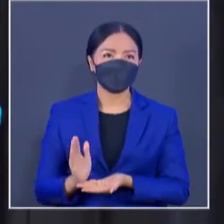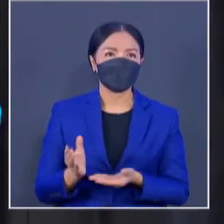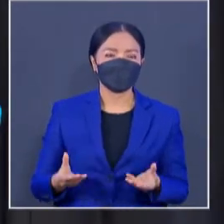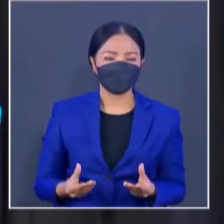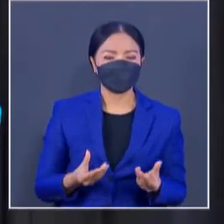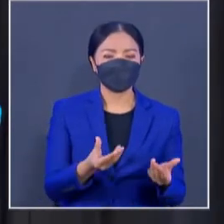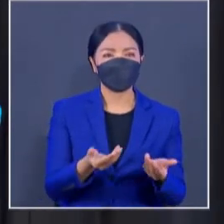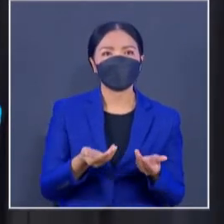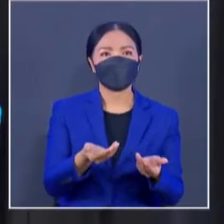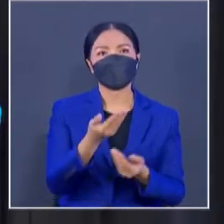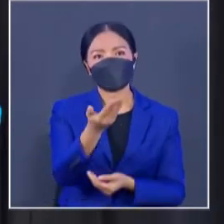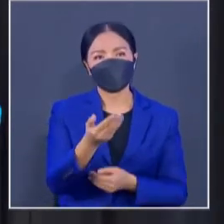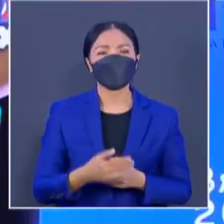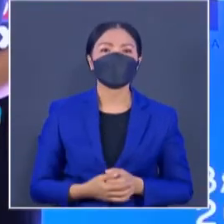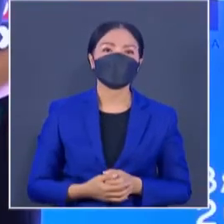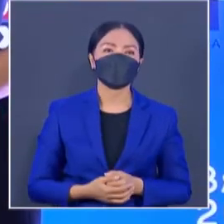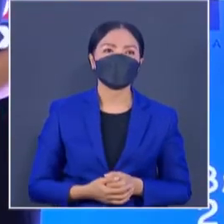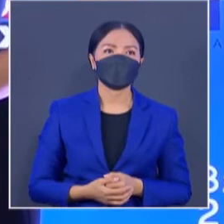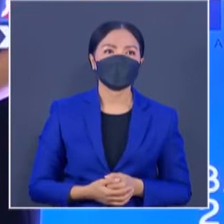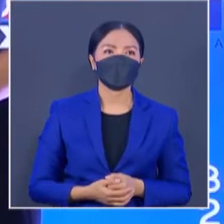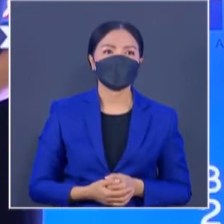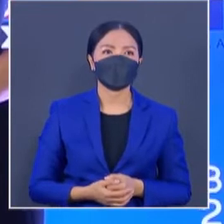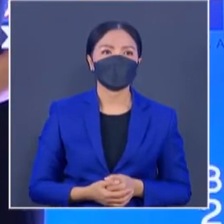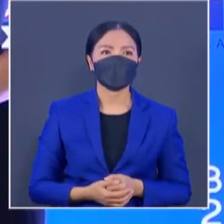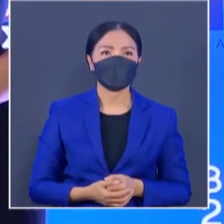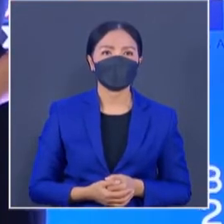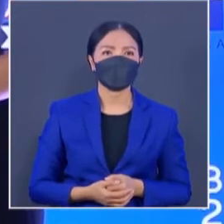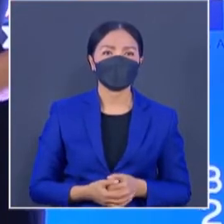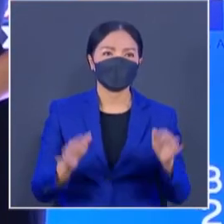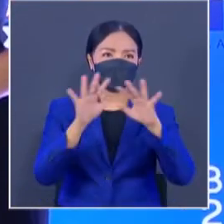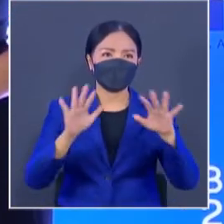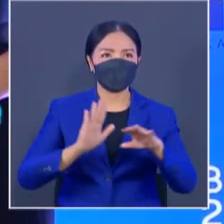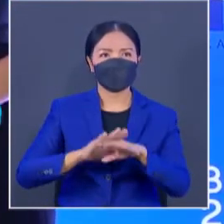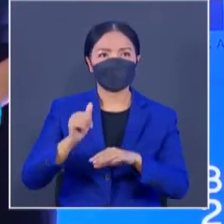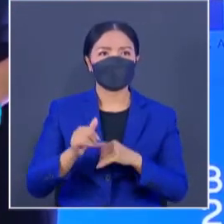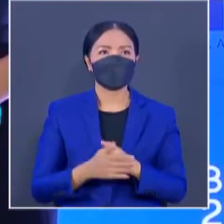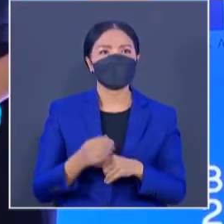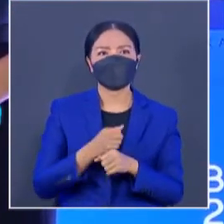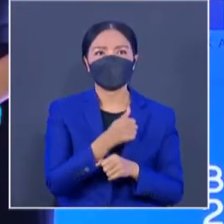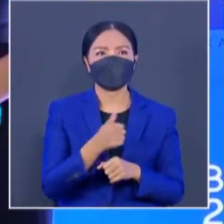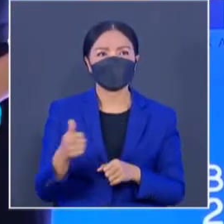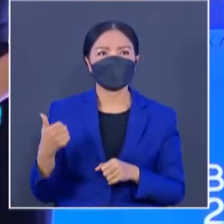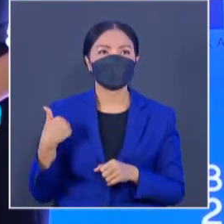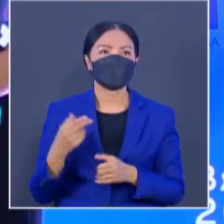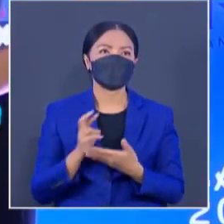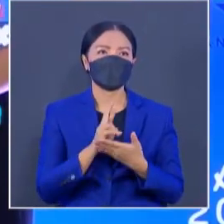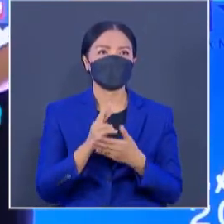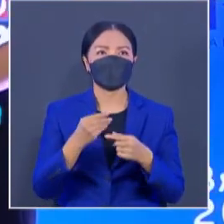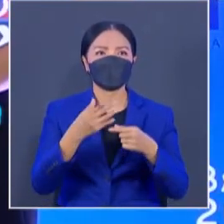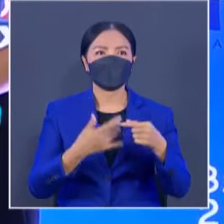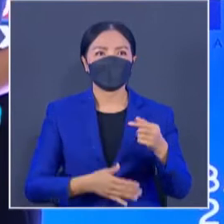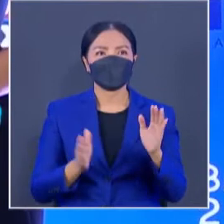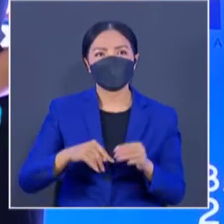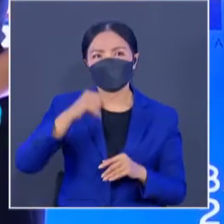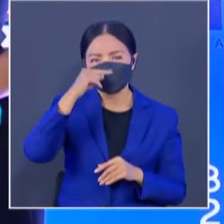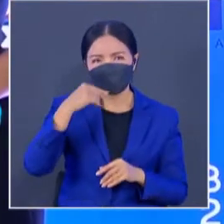นะในครั้งนี้ด้วยล่ะค่ะ จริงๆอาเซียนของเราเนี่ยเก่งมากๆนะคะแล้วก็ผลงานดีๆหลายๆรางวัลเลยค่ะรวมถึงคน